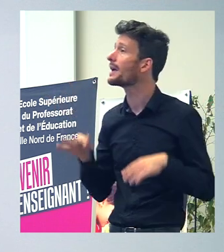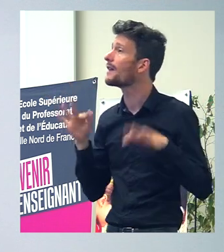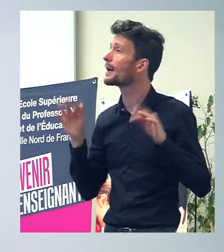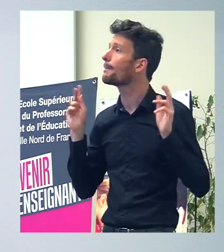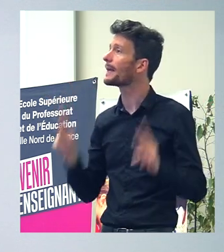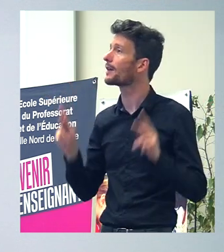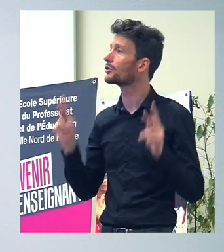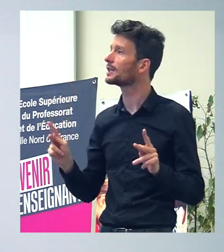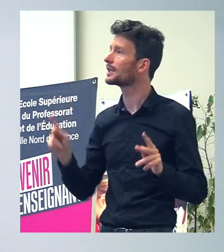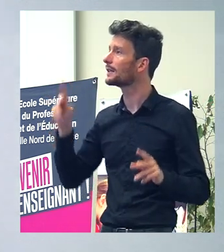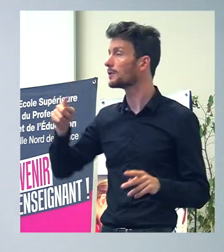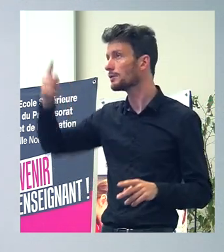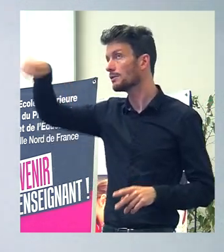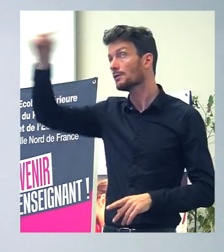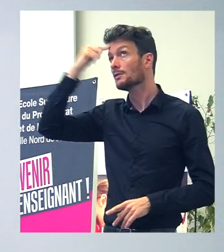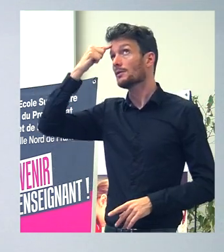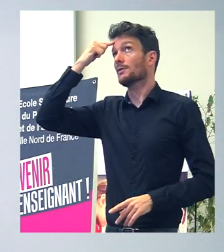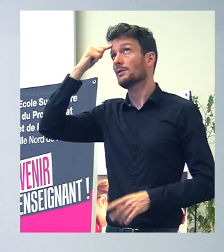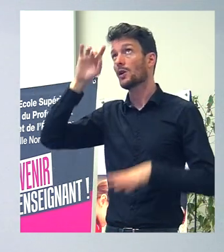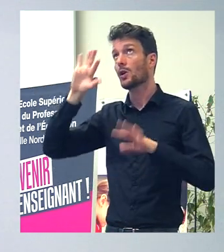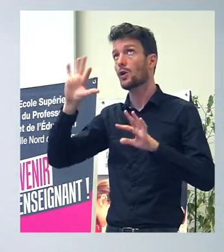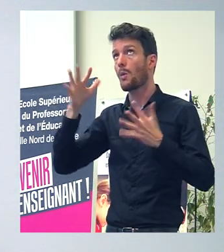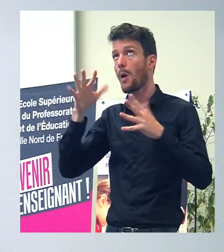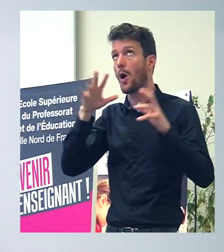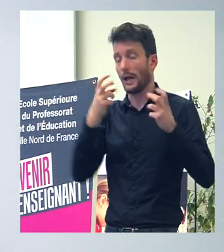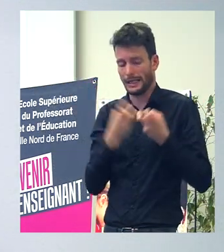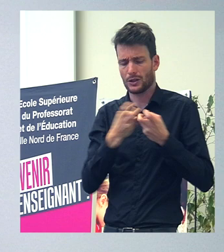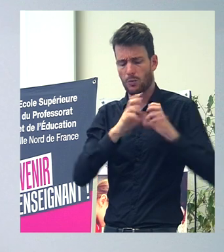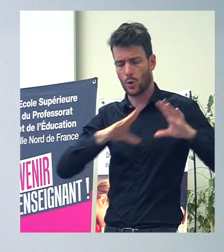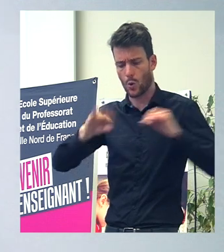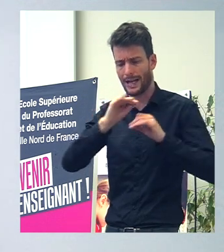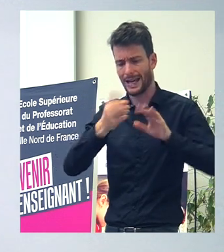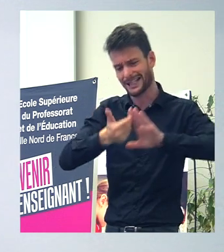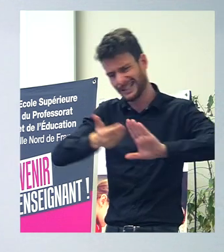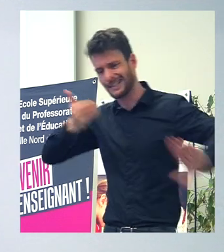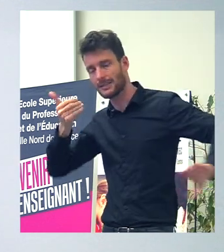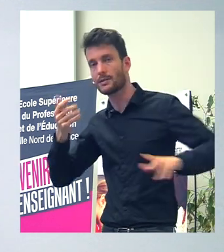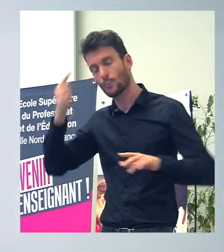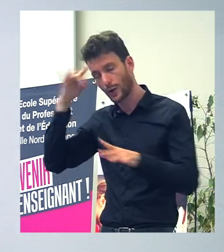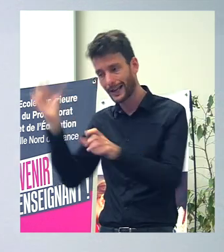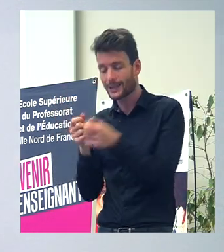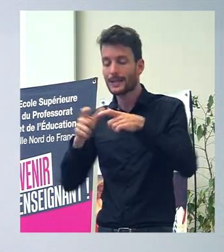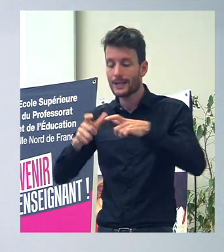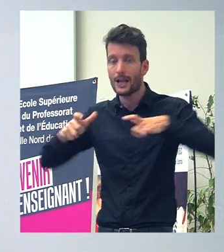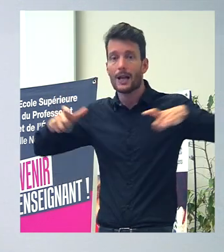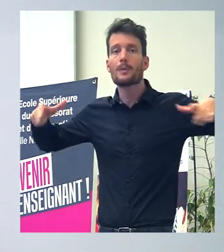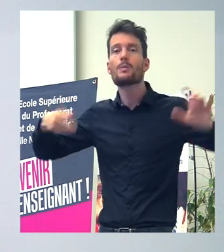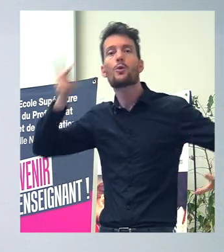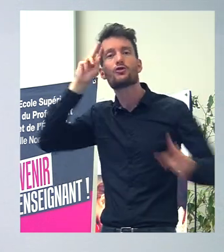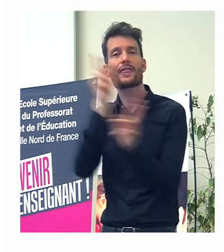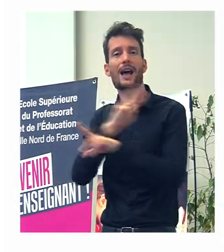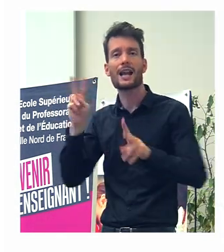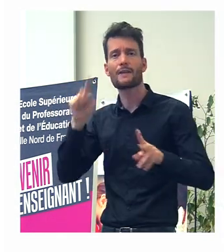devez penser justement comment vous allez sortir de l'exemple très concret et aider l'élève à généraliser. Donc, vous devez sortir de